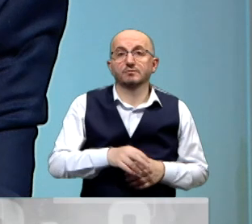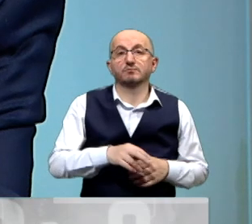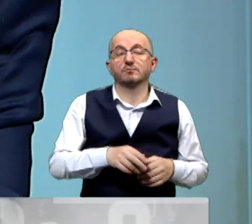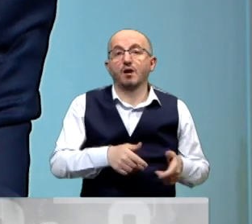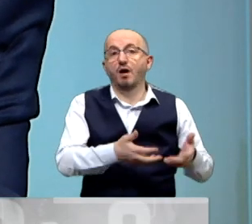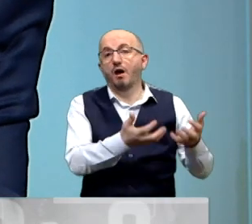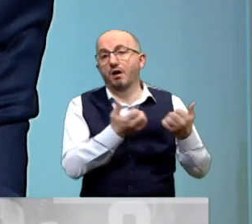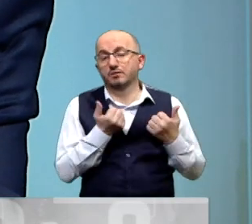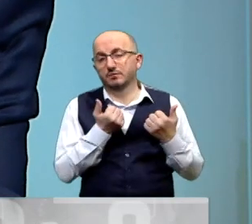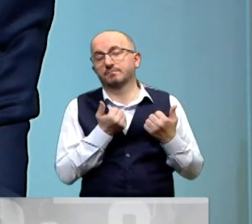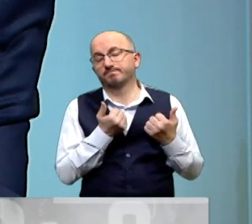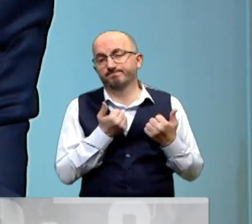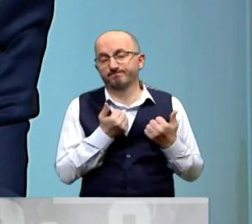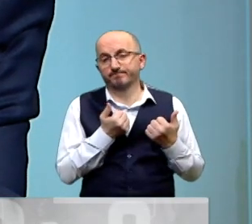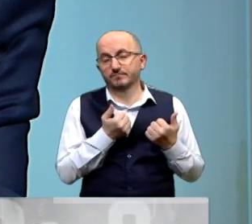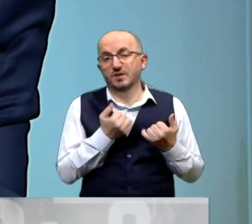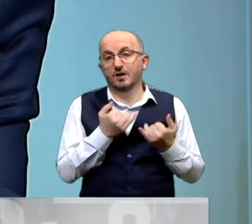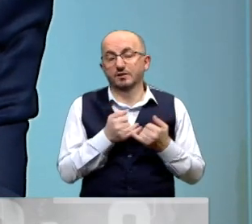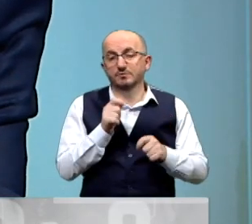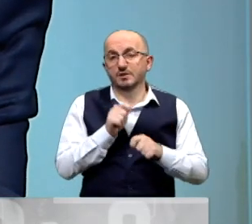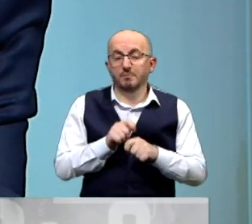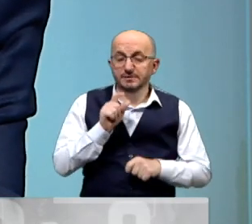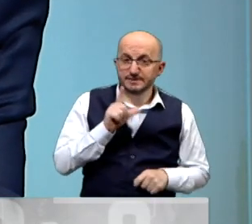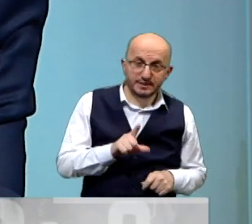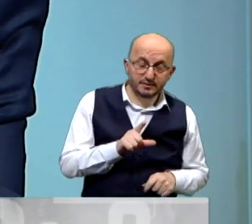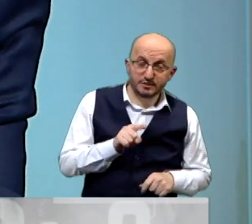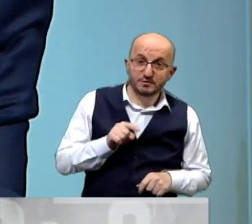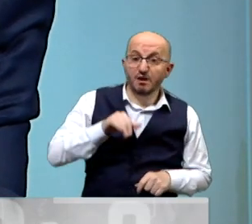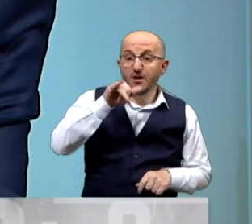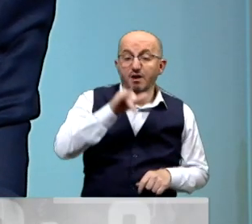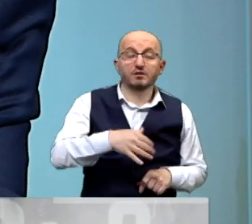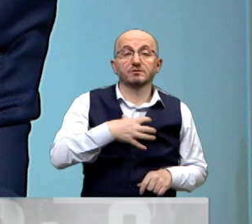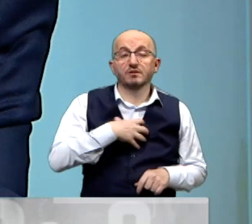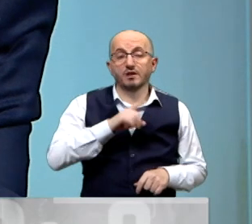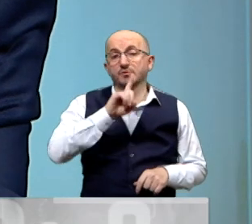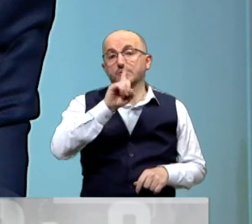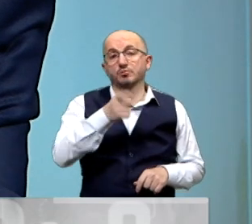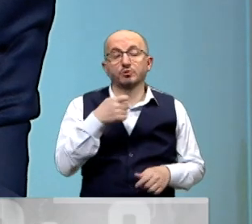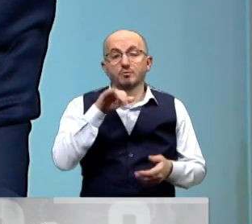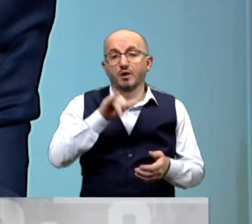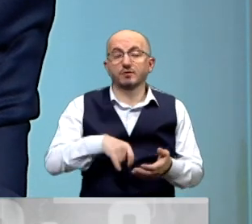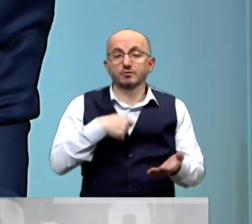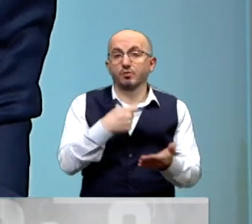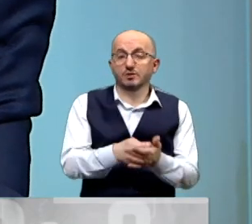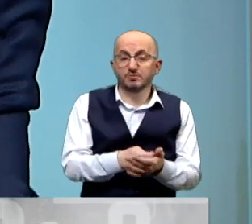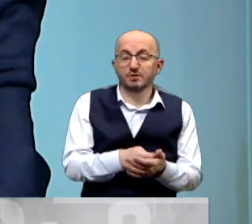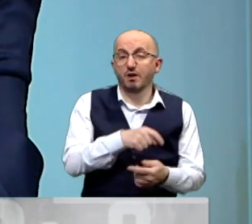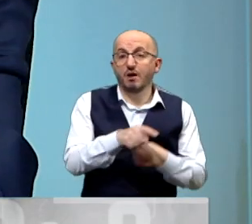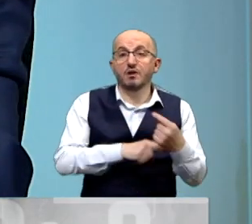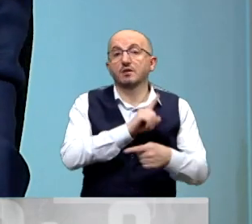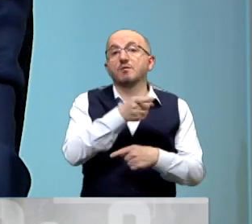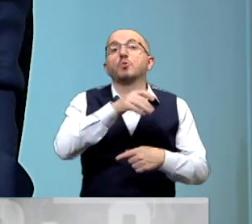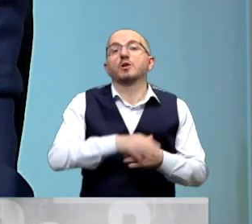geçirdi bu kardeşimizin yapması gereken bu hak sahibini bulup hakkını ödemesi hocam aradı